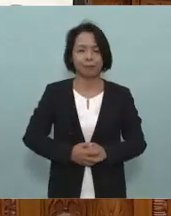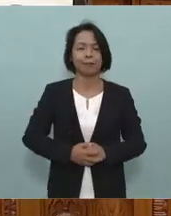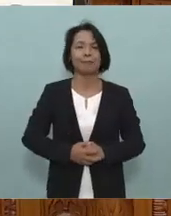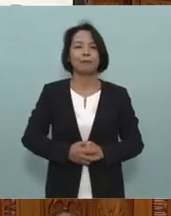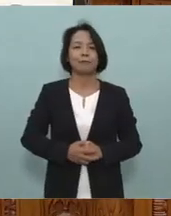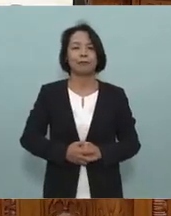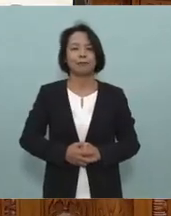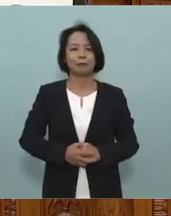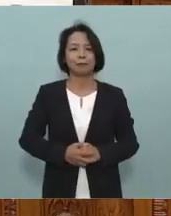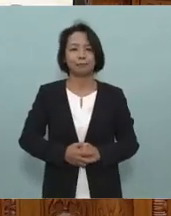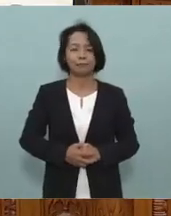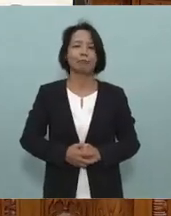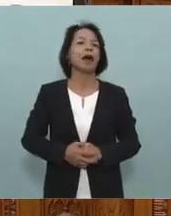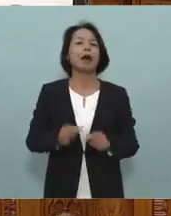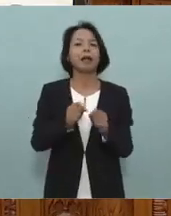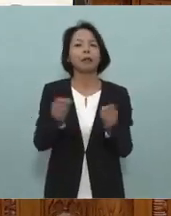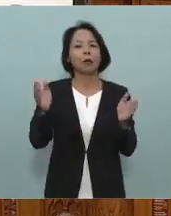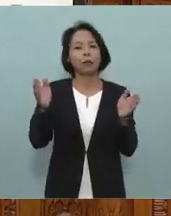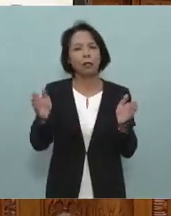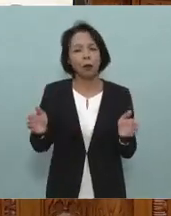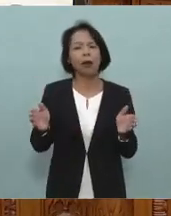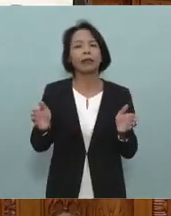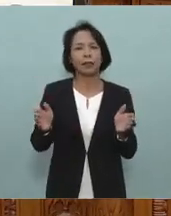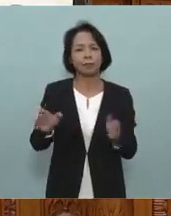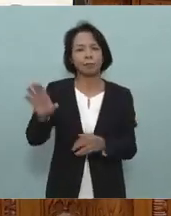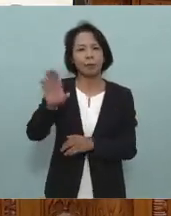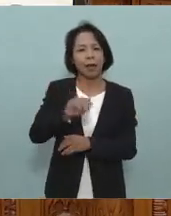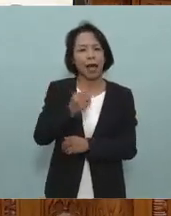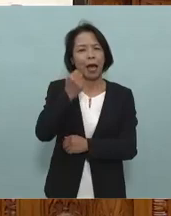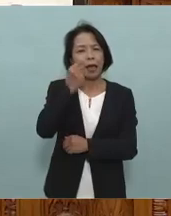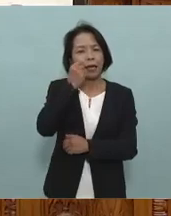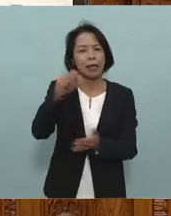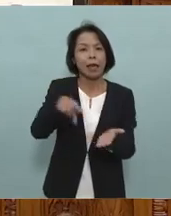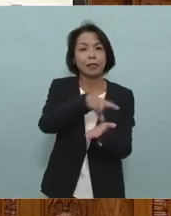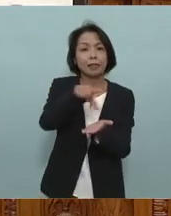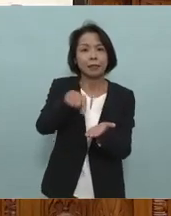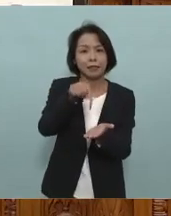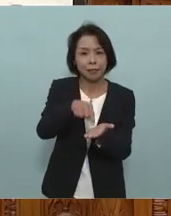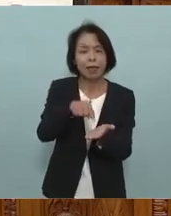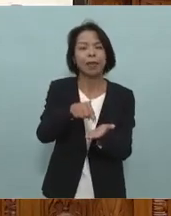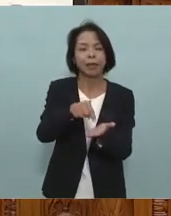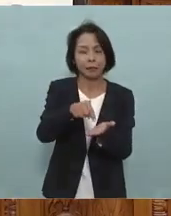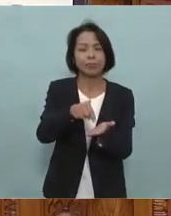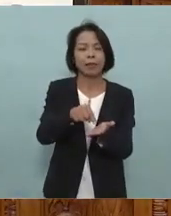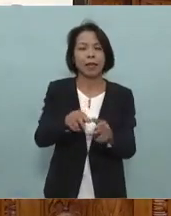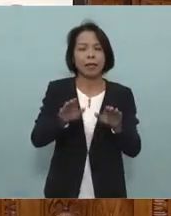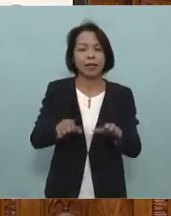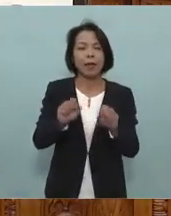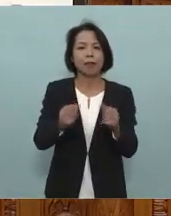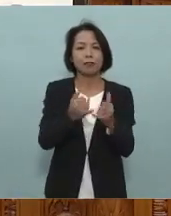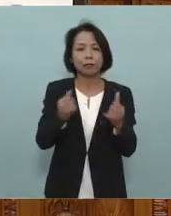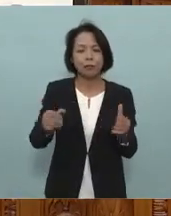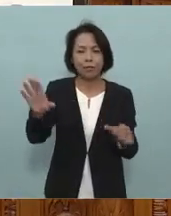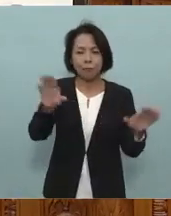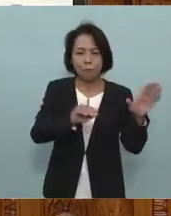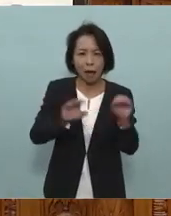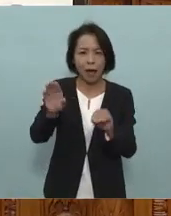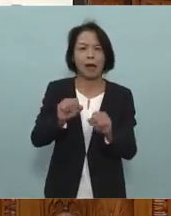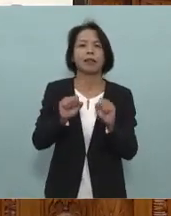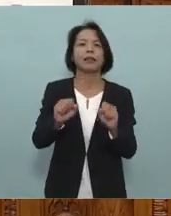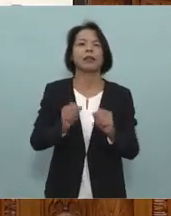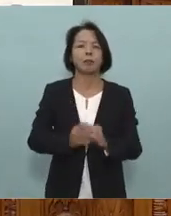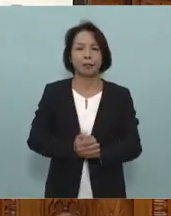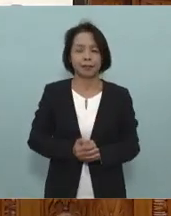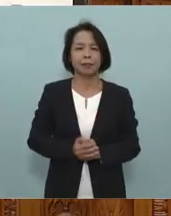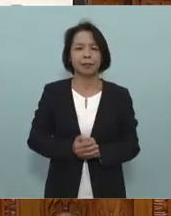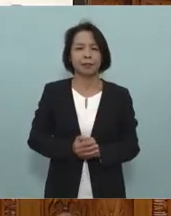た長期にわたり帰還が困難とされた区域への住民の期間55度